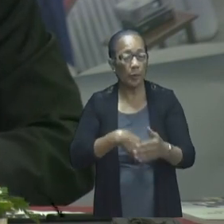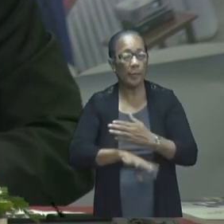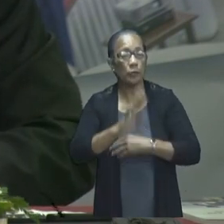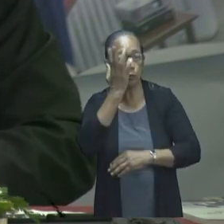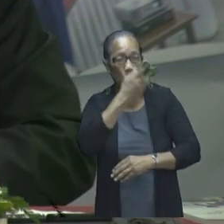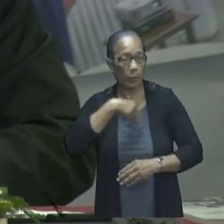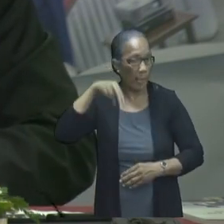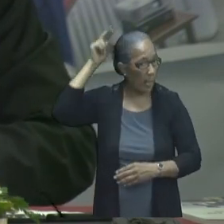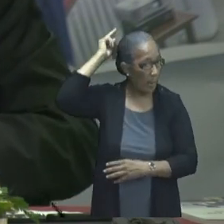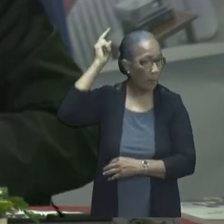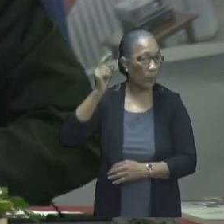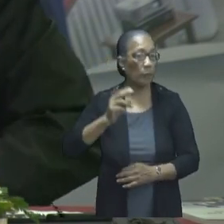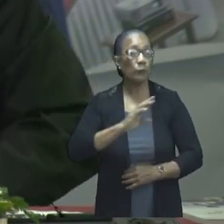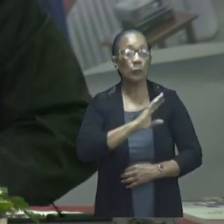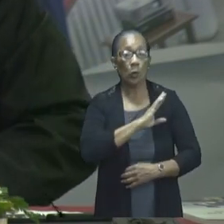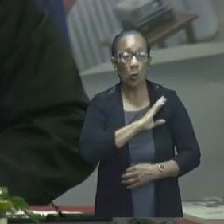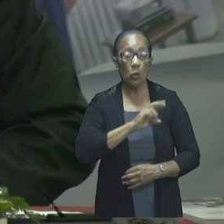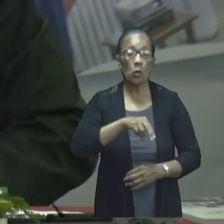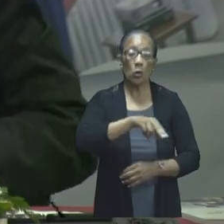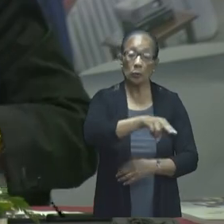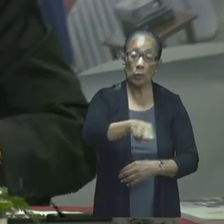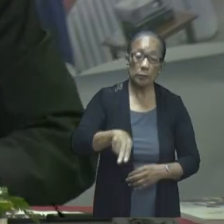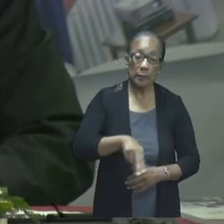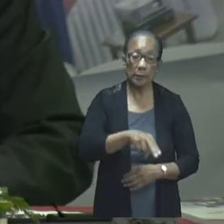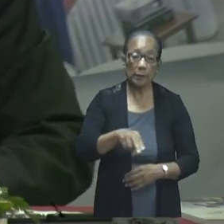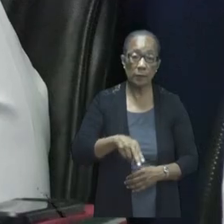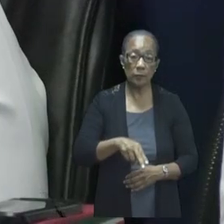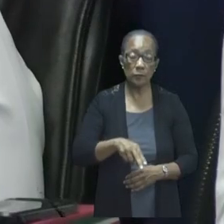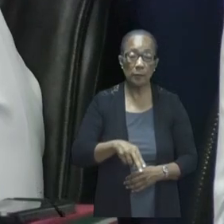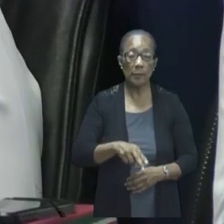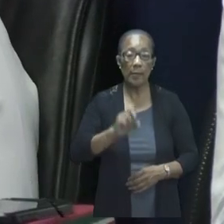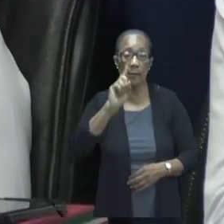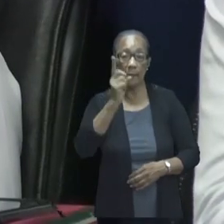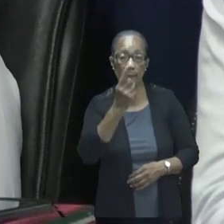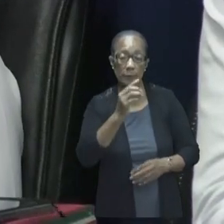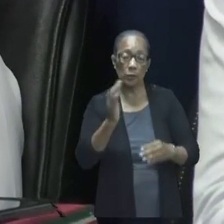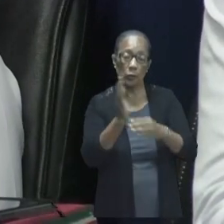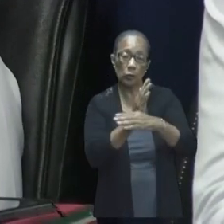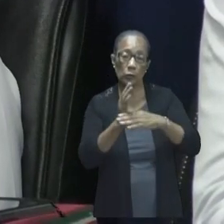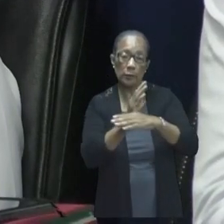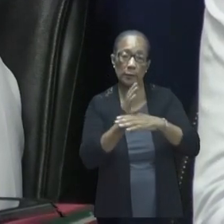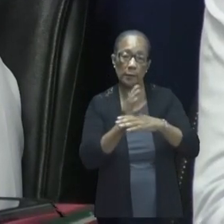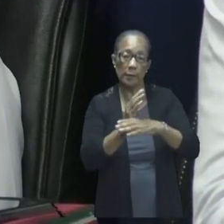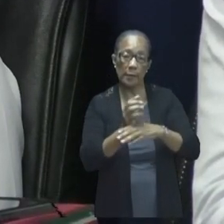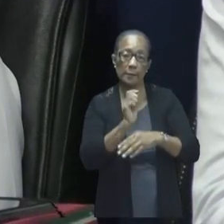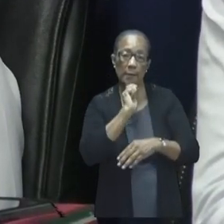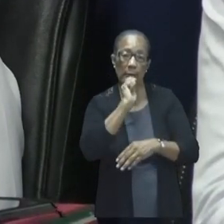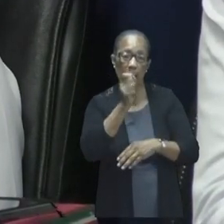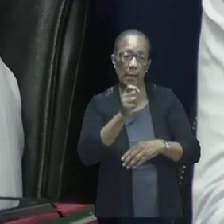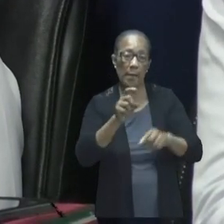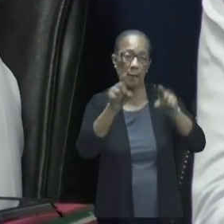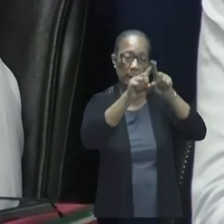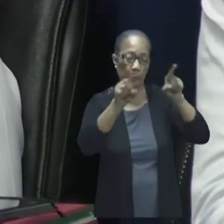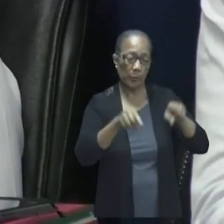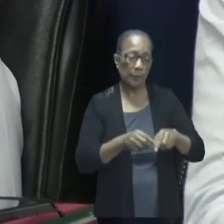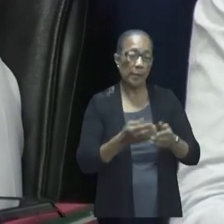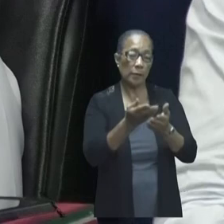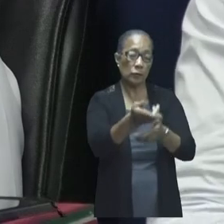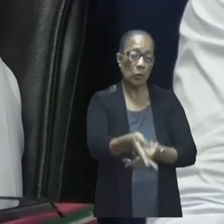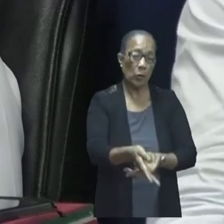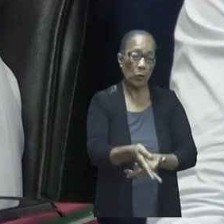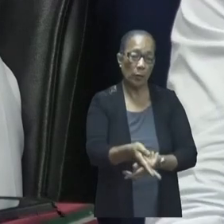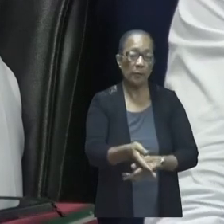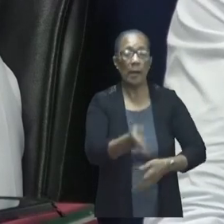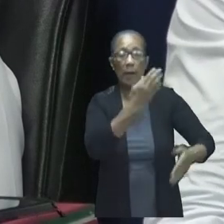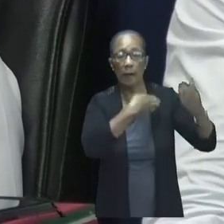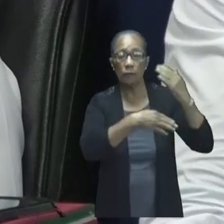we hebben ook als een nationaal risk assessment de eerste tussentijdse rapportage is al uit en er staat op agenda van de regeren afgelopen